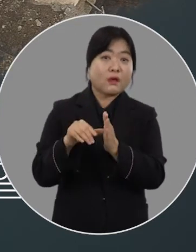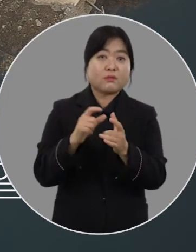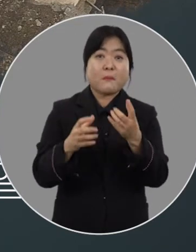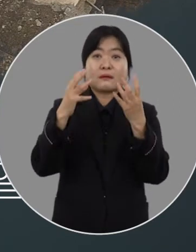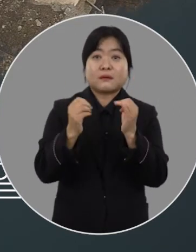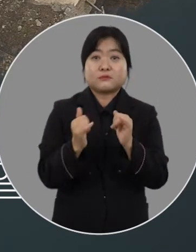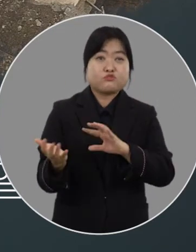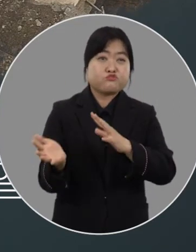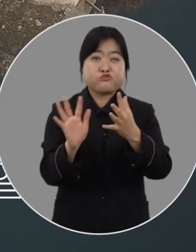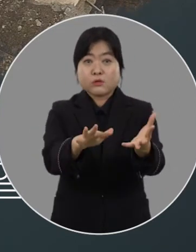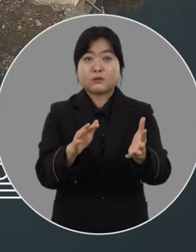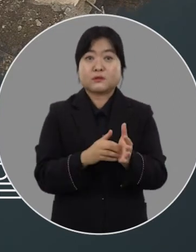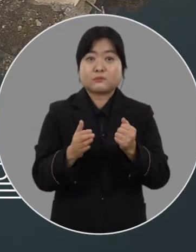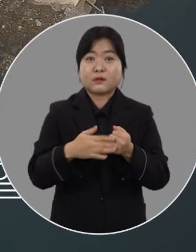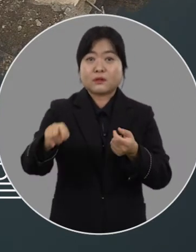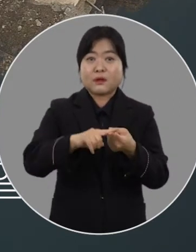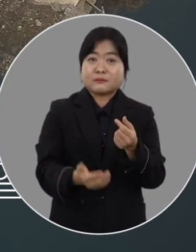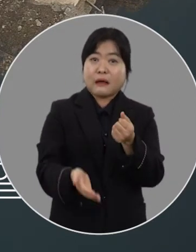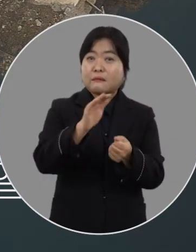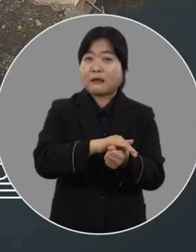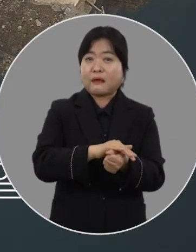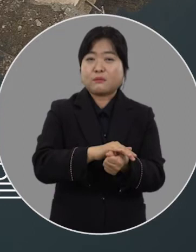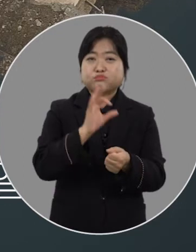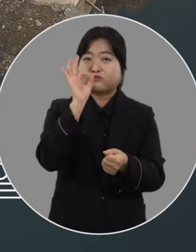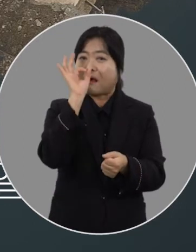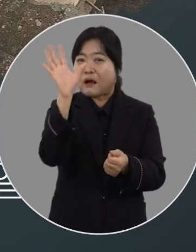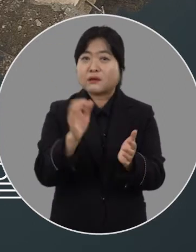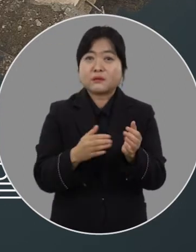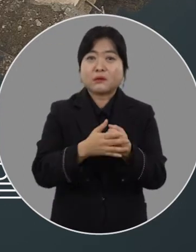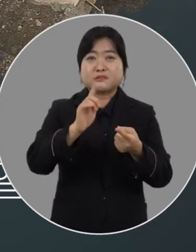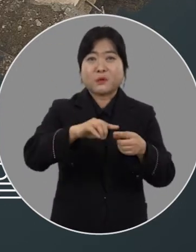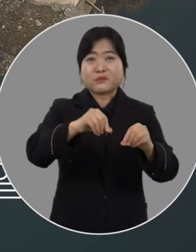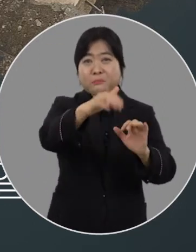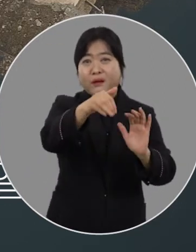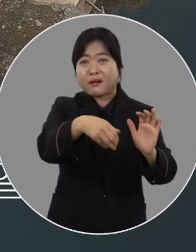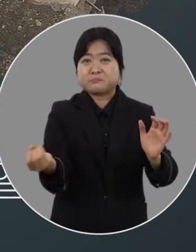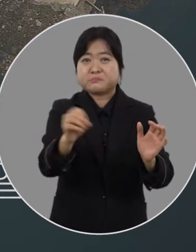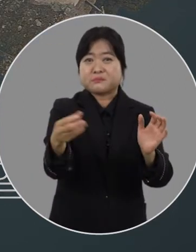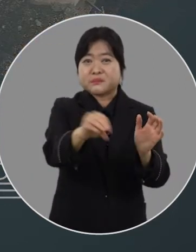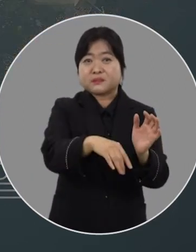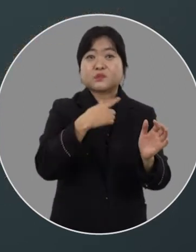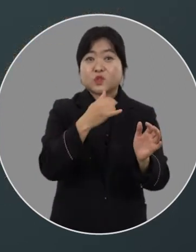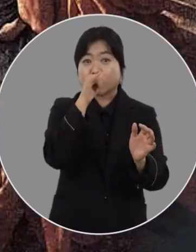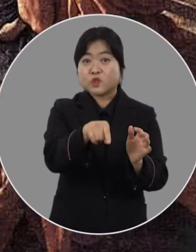이상 너무 많은 사람들이 죽었기 때문에 그것을 장례를 치르지 못하고 그냥 매장한 적이